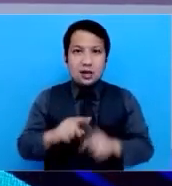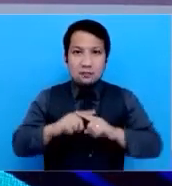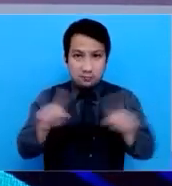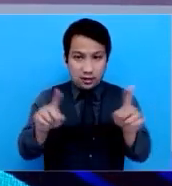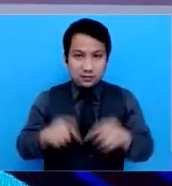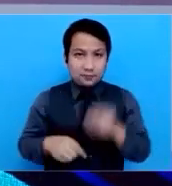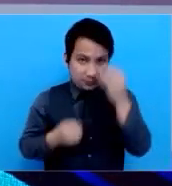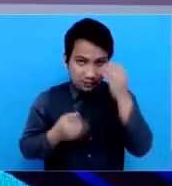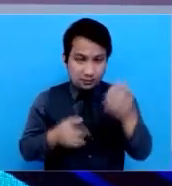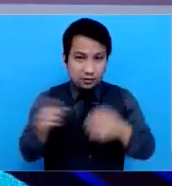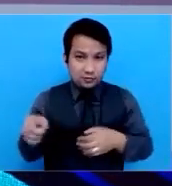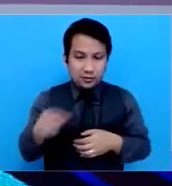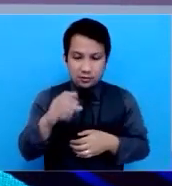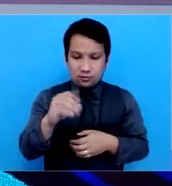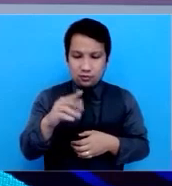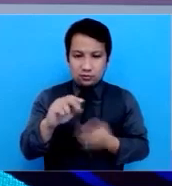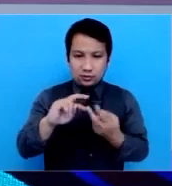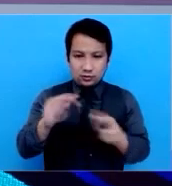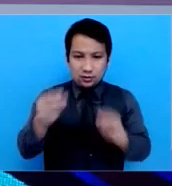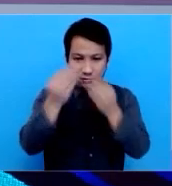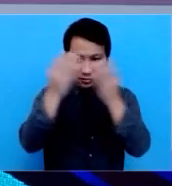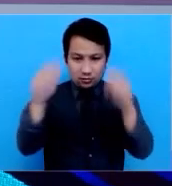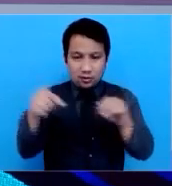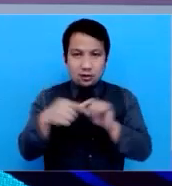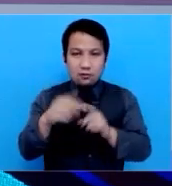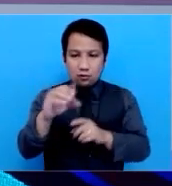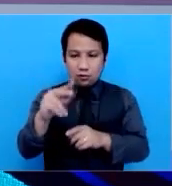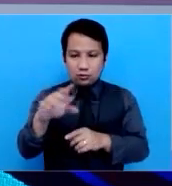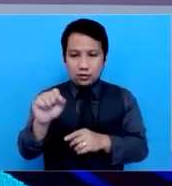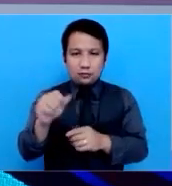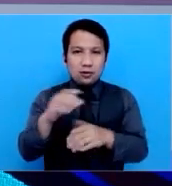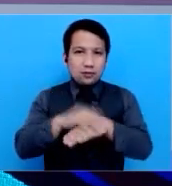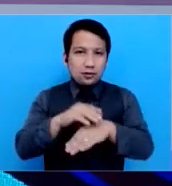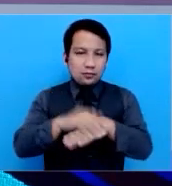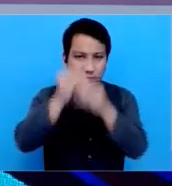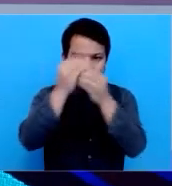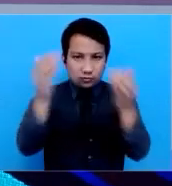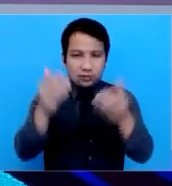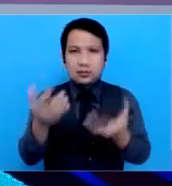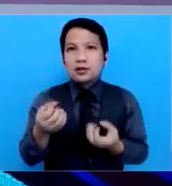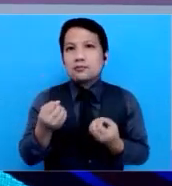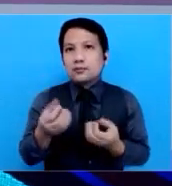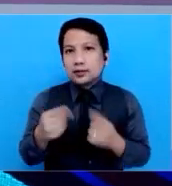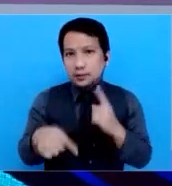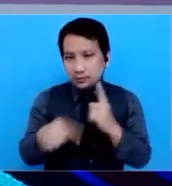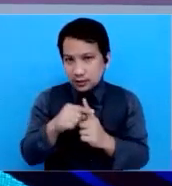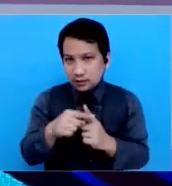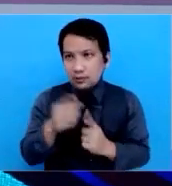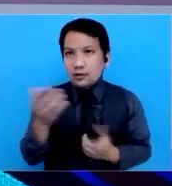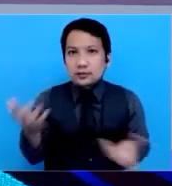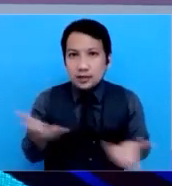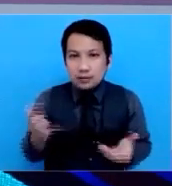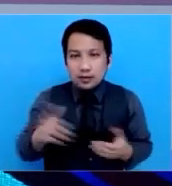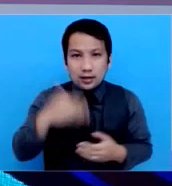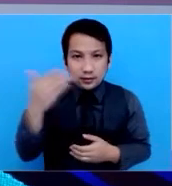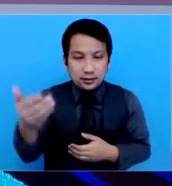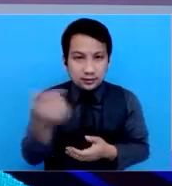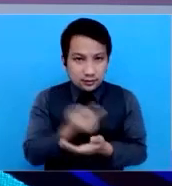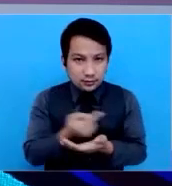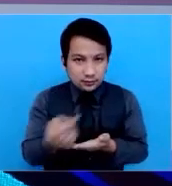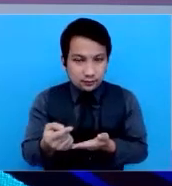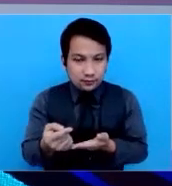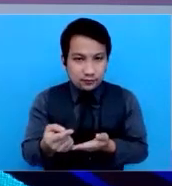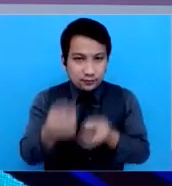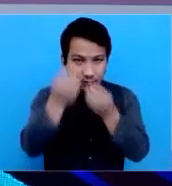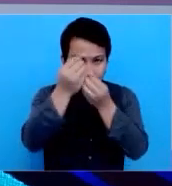ayon po sa Okta Research, mas nakakatakot pa ang pagsipa ng mga kaso sa mga susunod na linggo. At ang